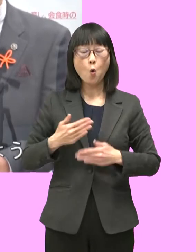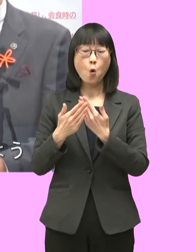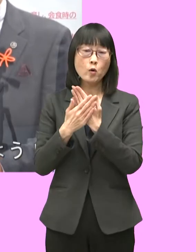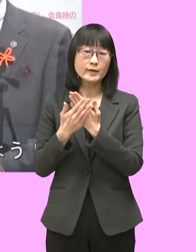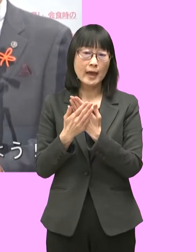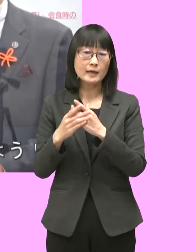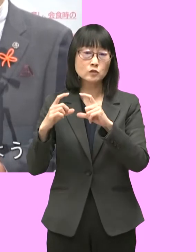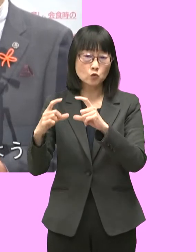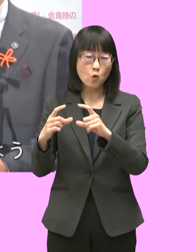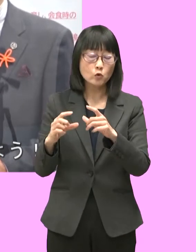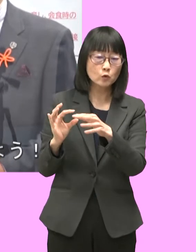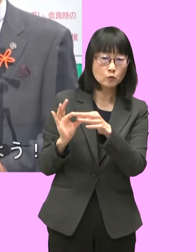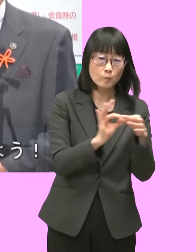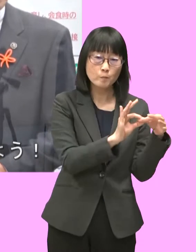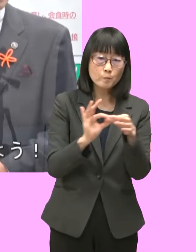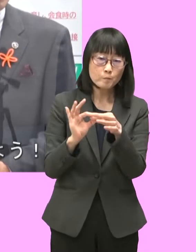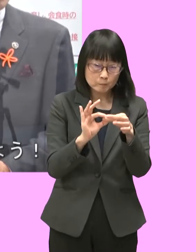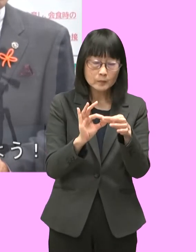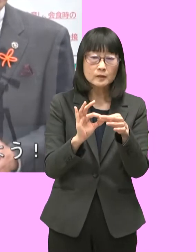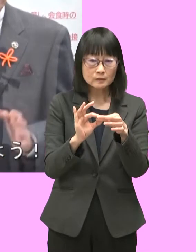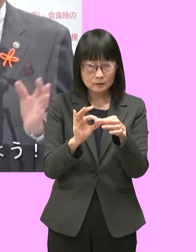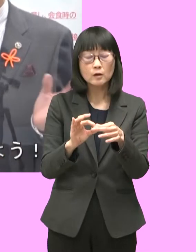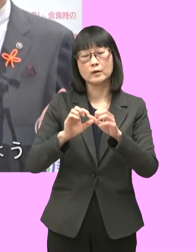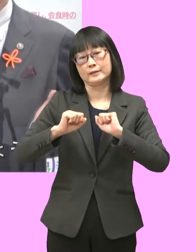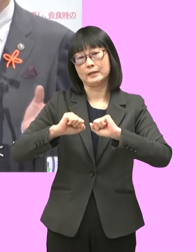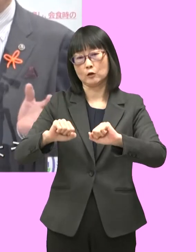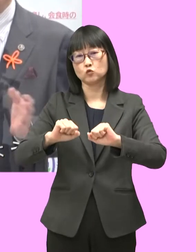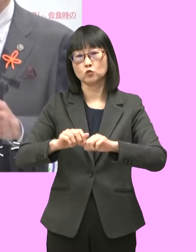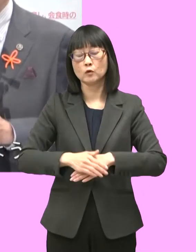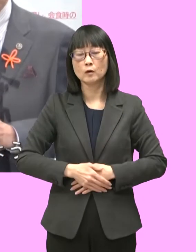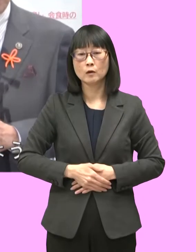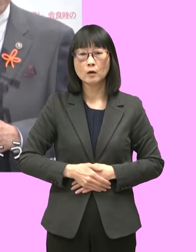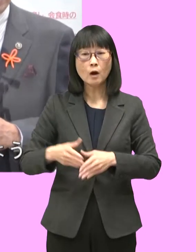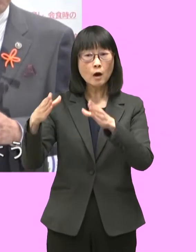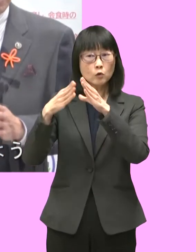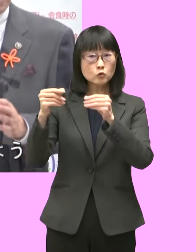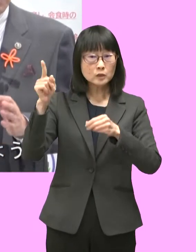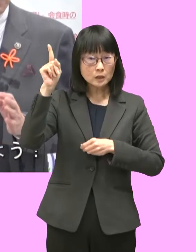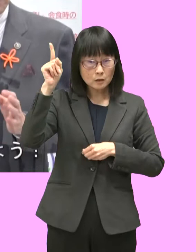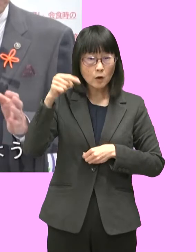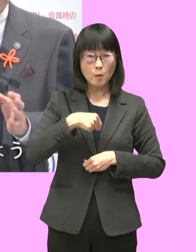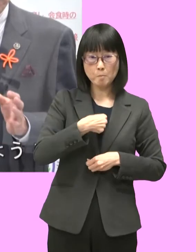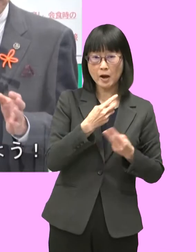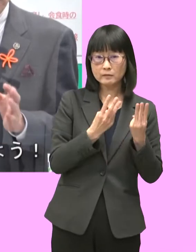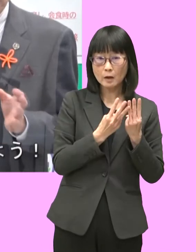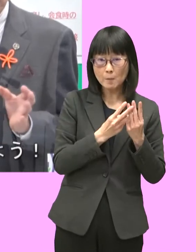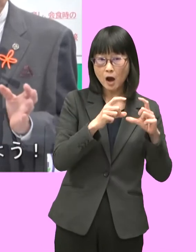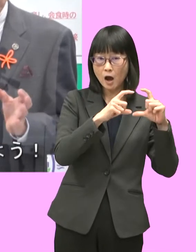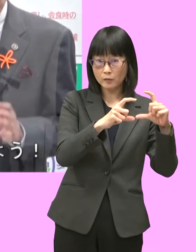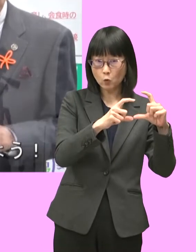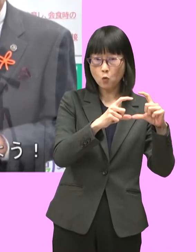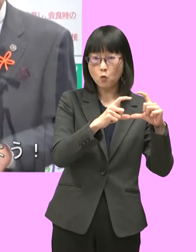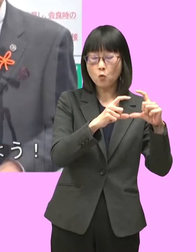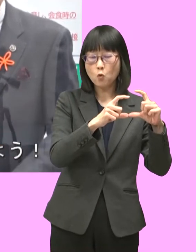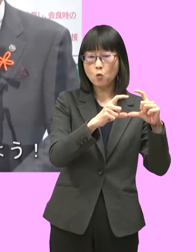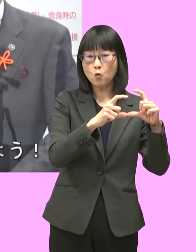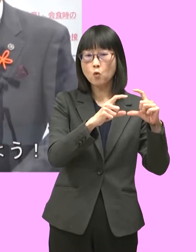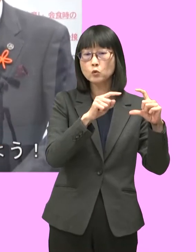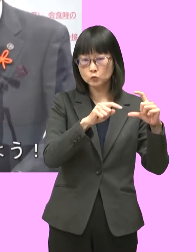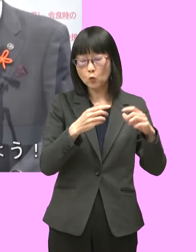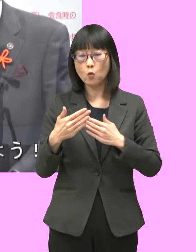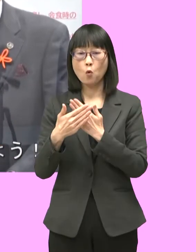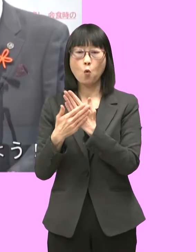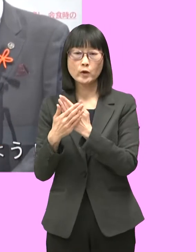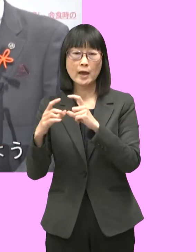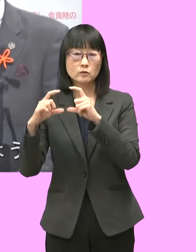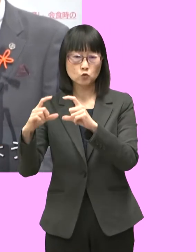ますし、まあ、今回の国の経済対策で、マイナンバーカード で健康保険